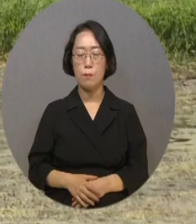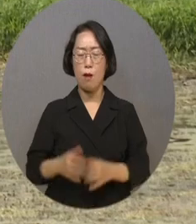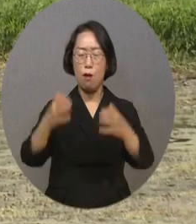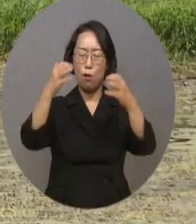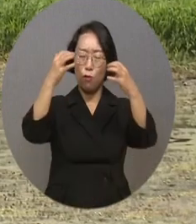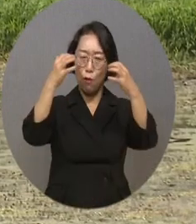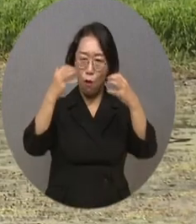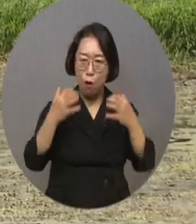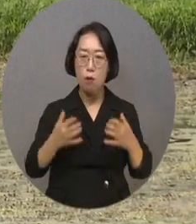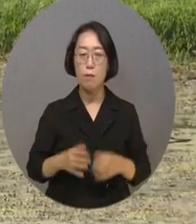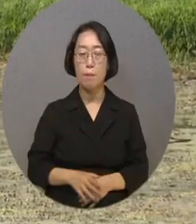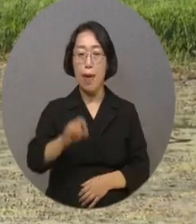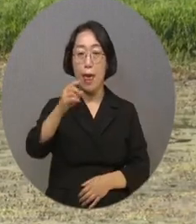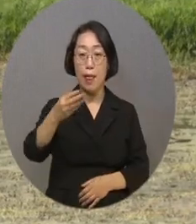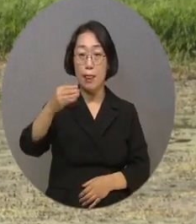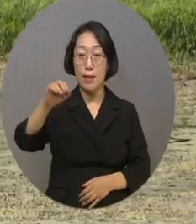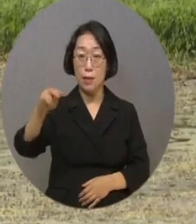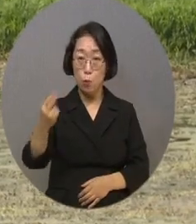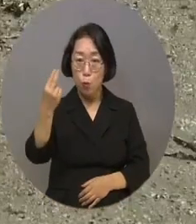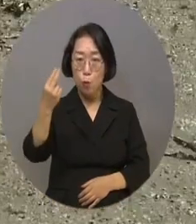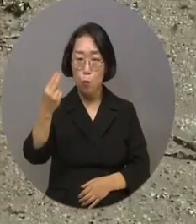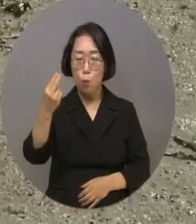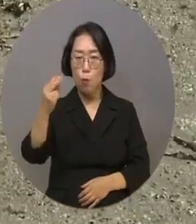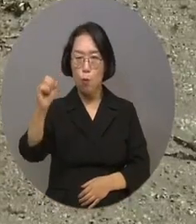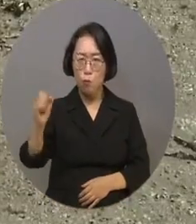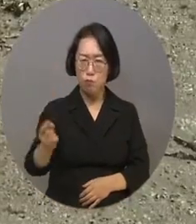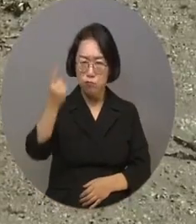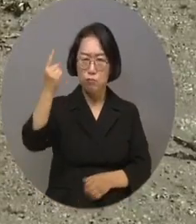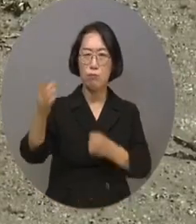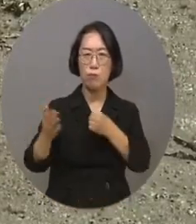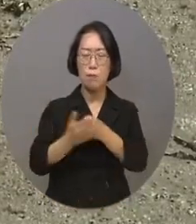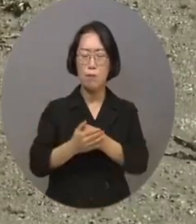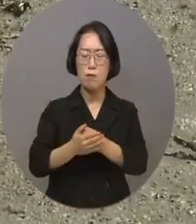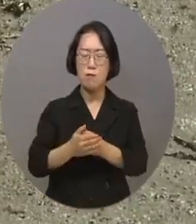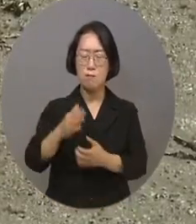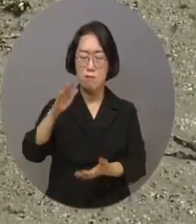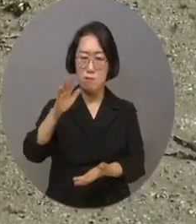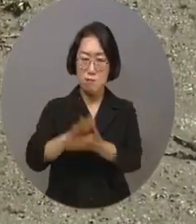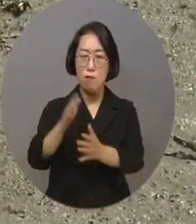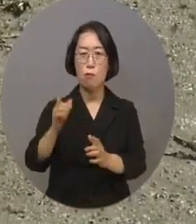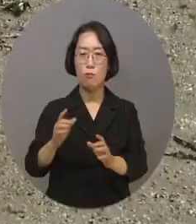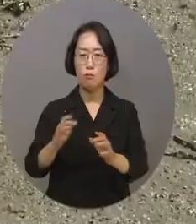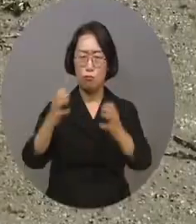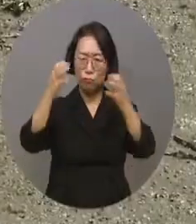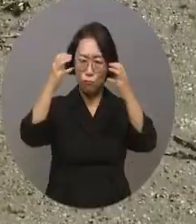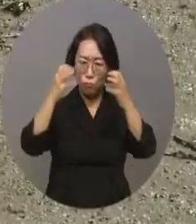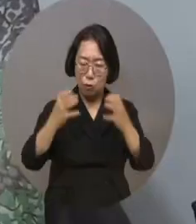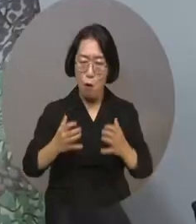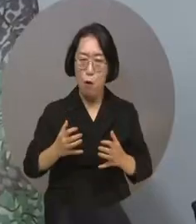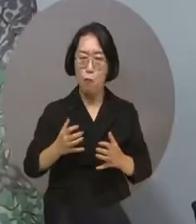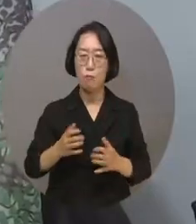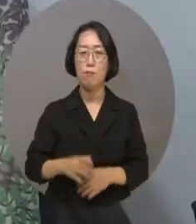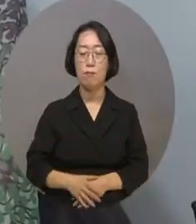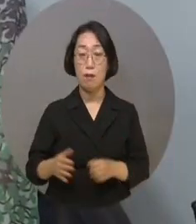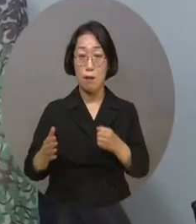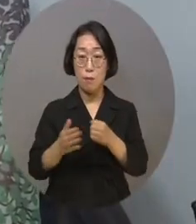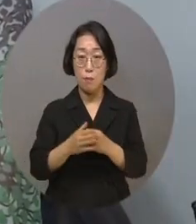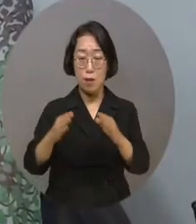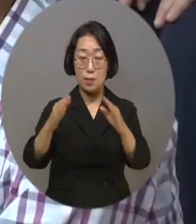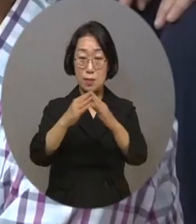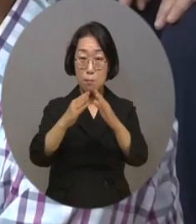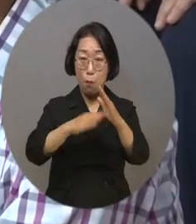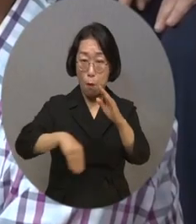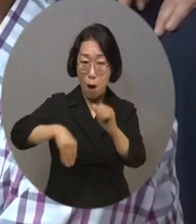올여름 슈퍼 엘니뇨 등장으로 역대 최악의 폭염이 발생할 가능성이 전망되고 있는 가운데 취약계층의